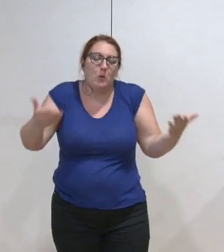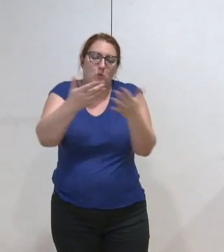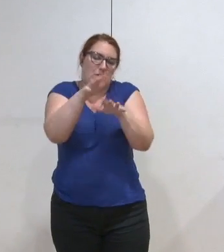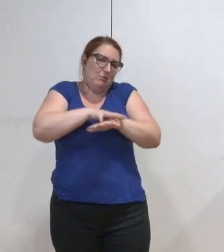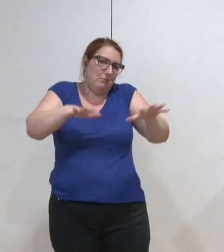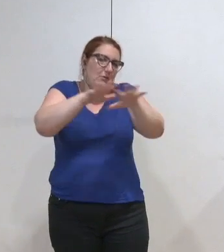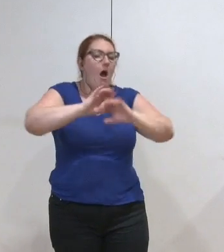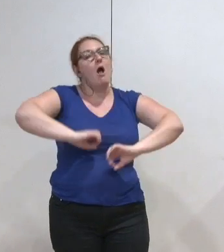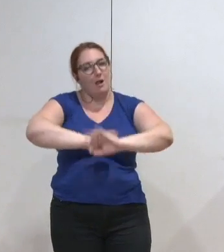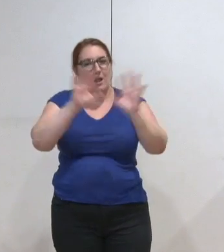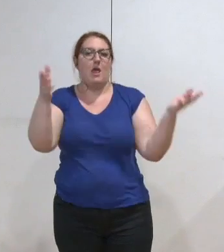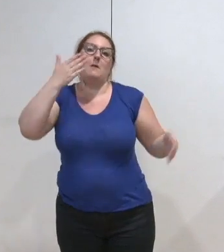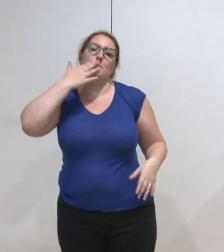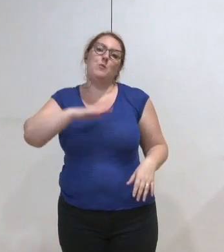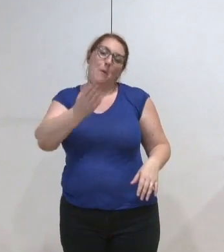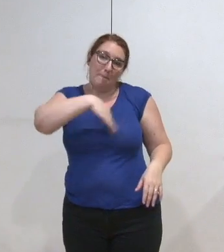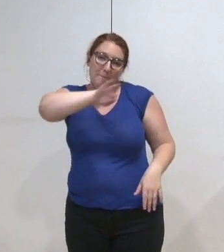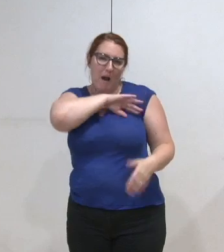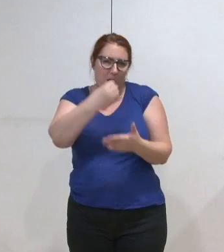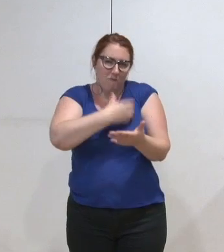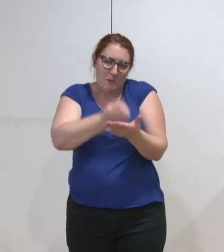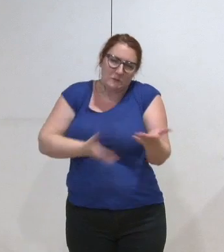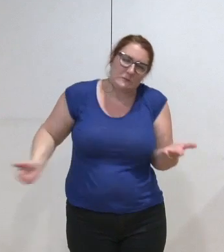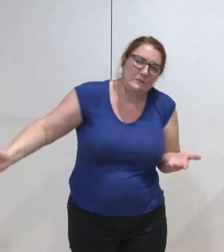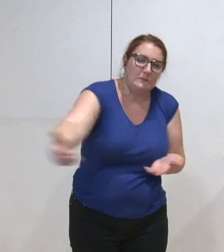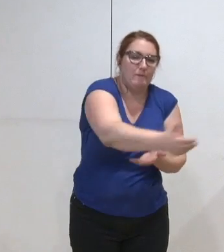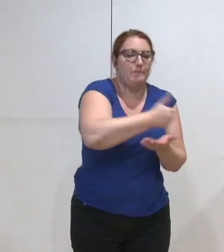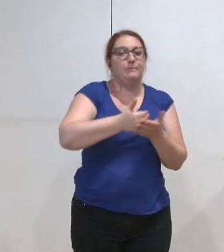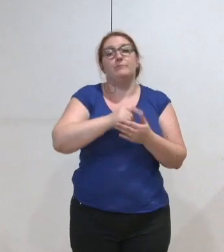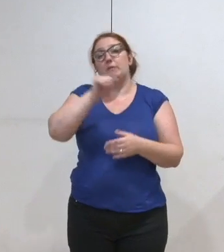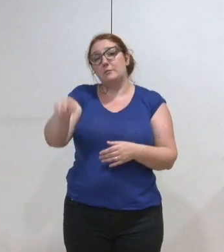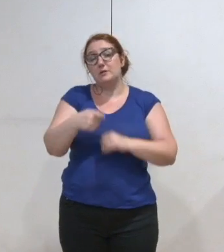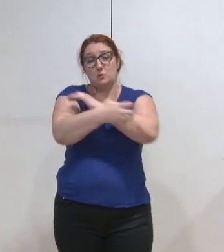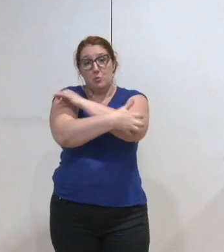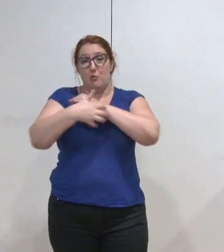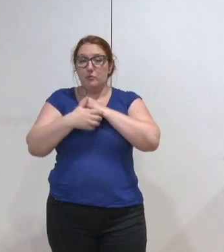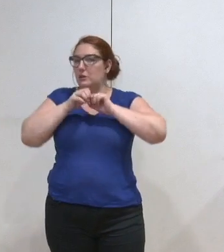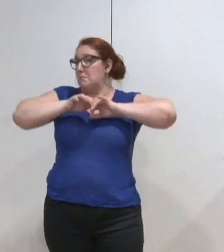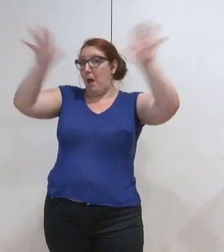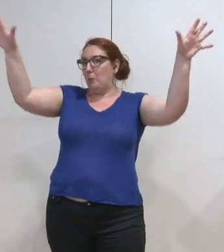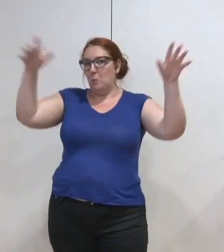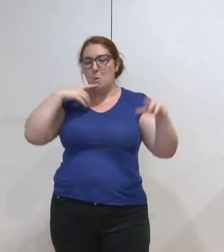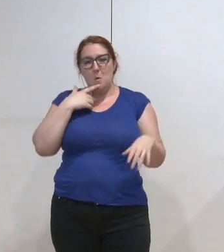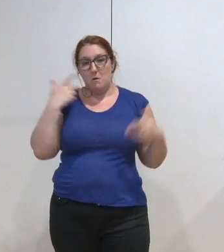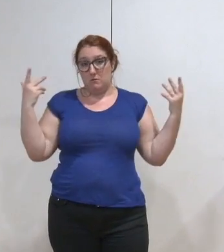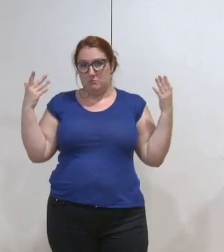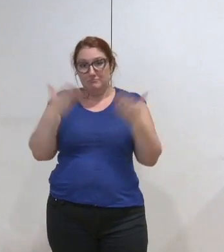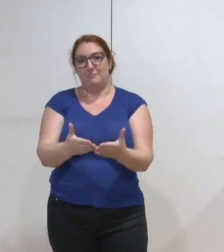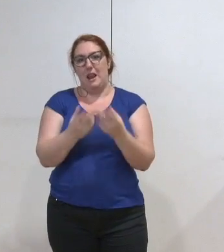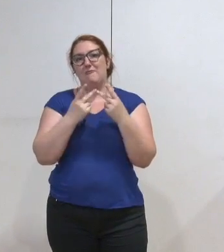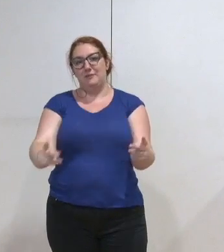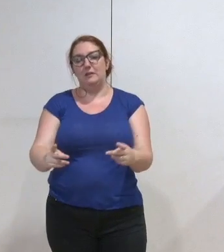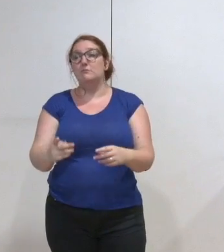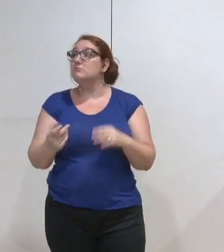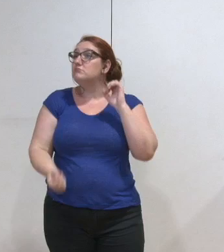la pauvreté on le voit partout se concentre évidemment dans les villes Grenoble n'y fait pas exception même si si on regarde